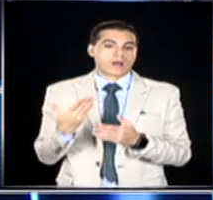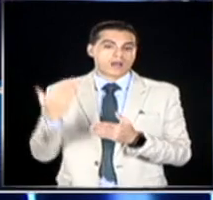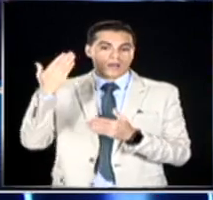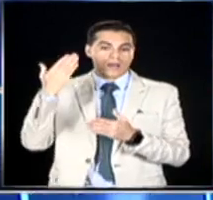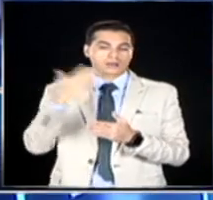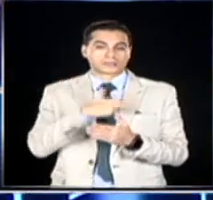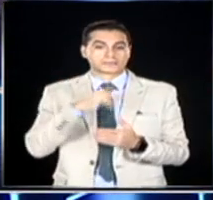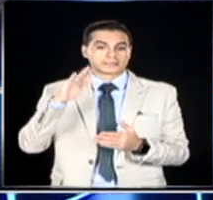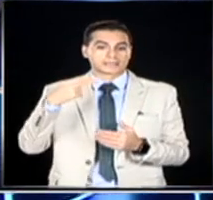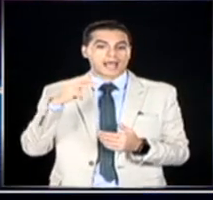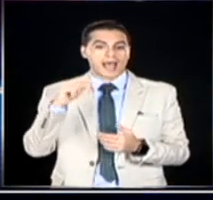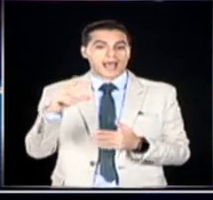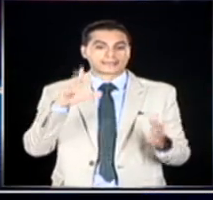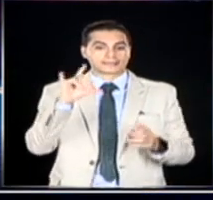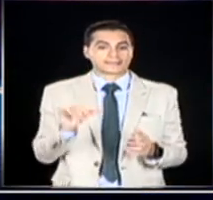حظك يا نورهان.